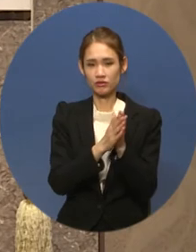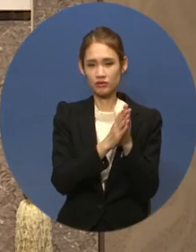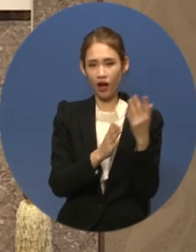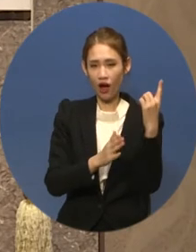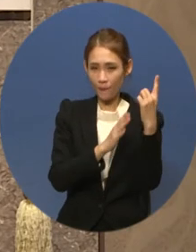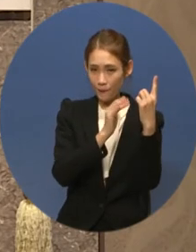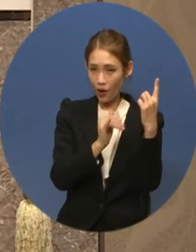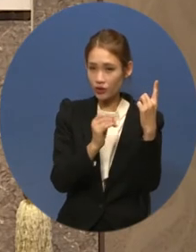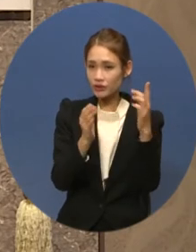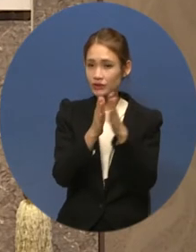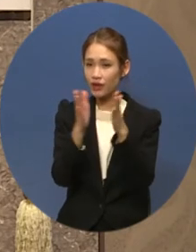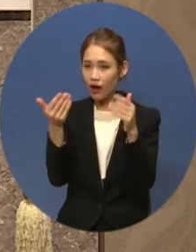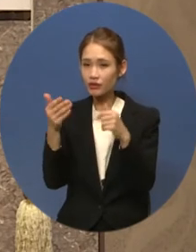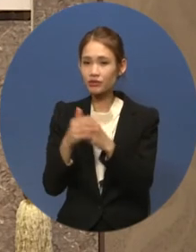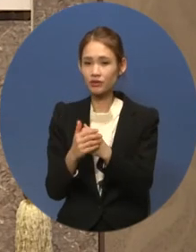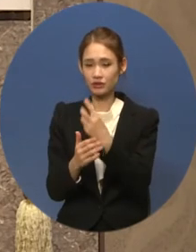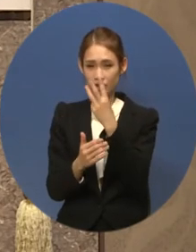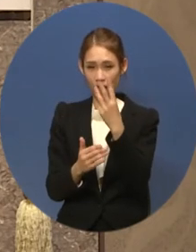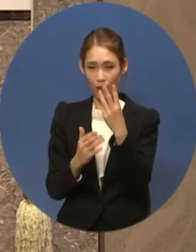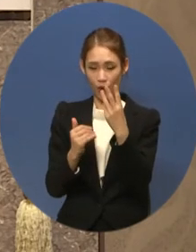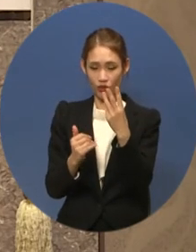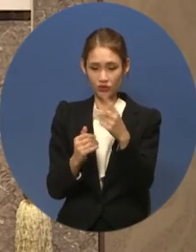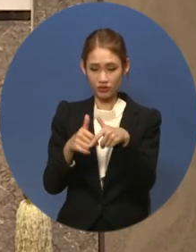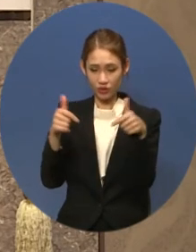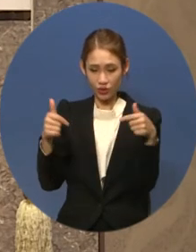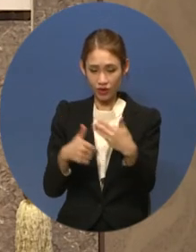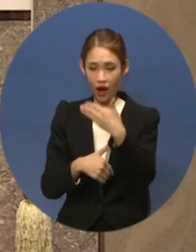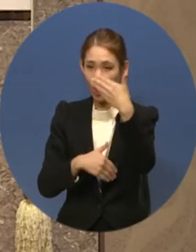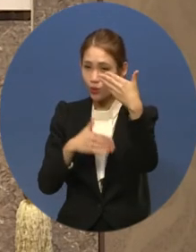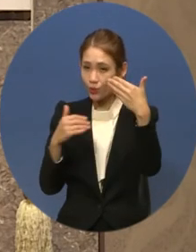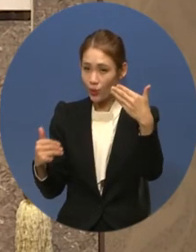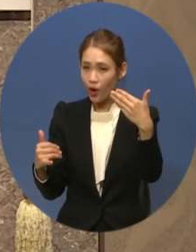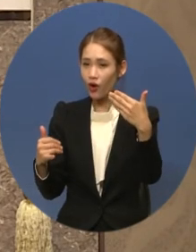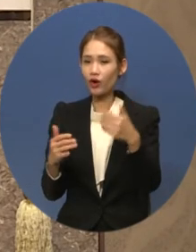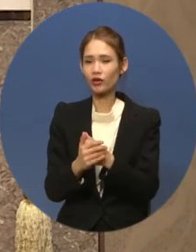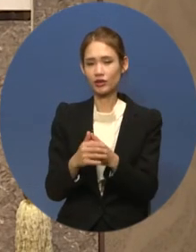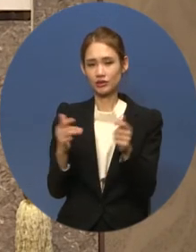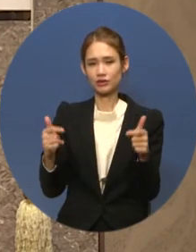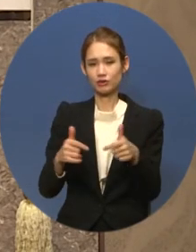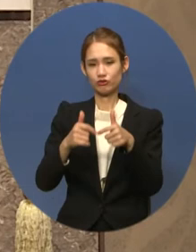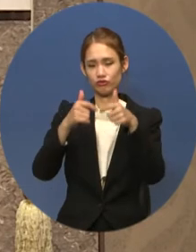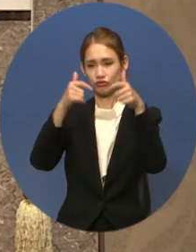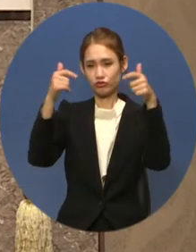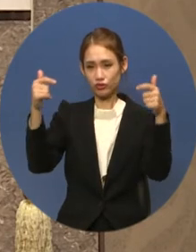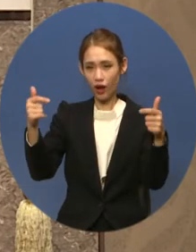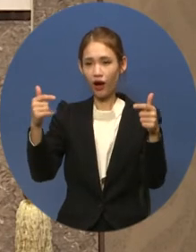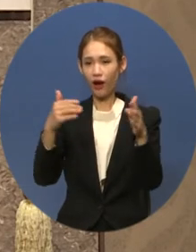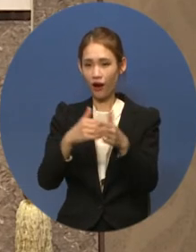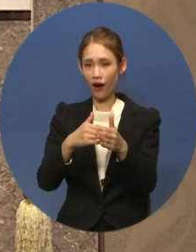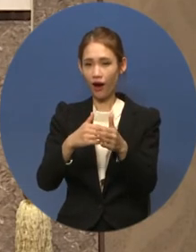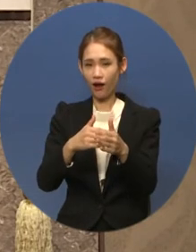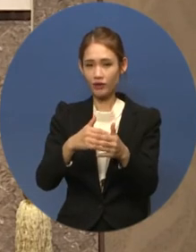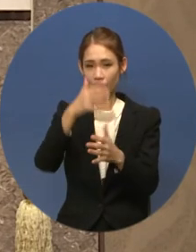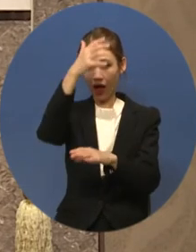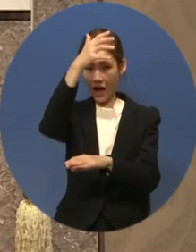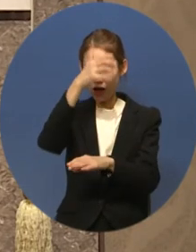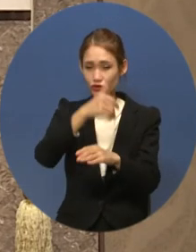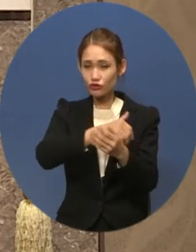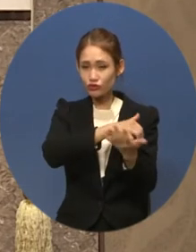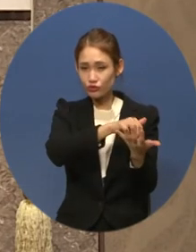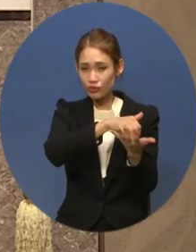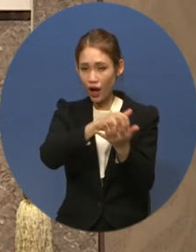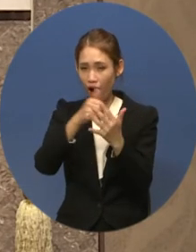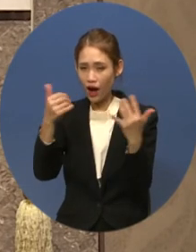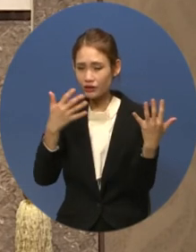사람이 금새 9명이 되고 이런 식으로 버 벌려져 나 가니까요 나중에는 수백명의 사람들이 함께